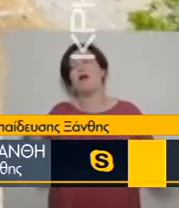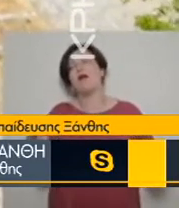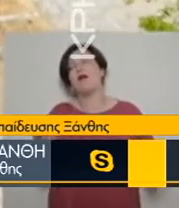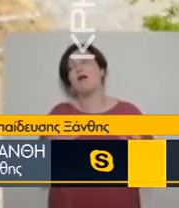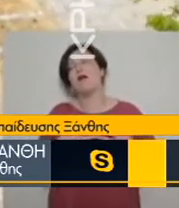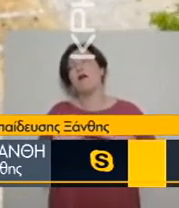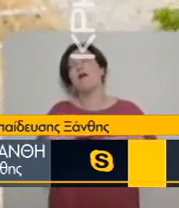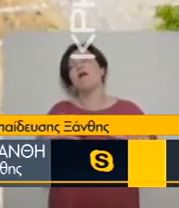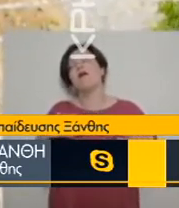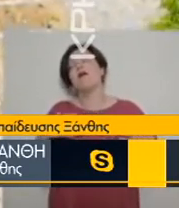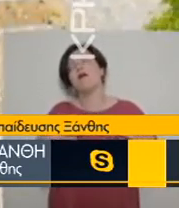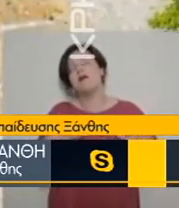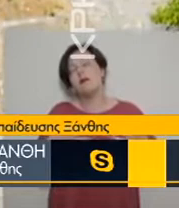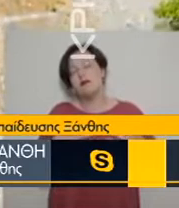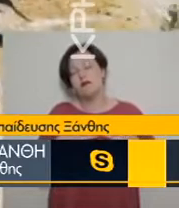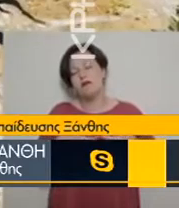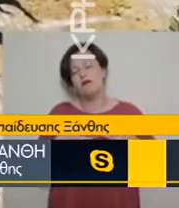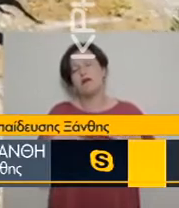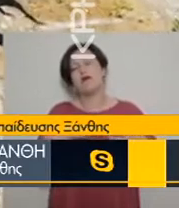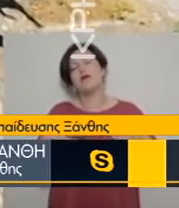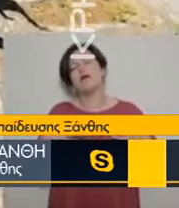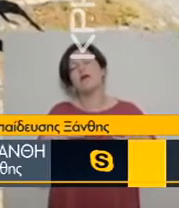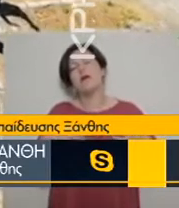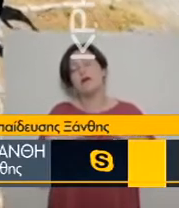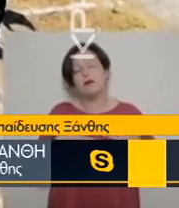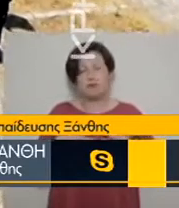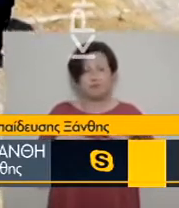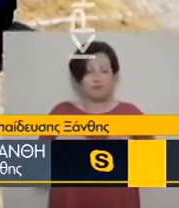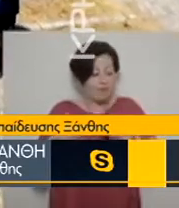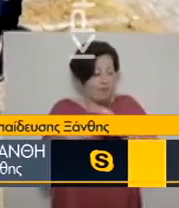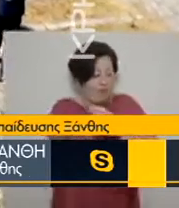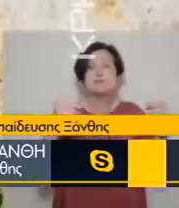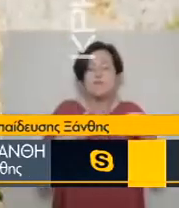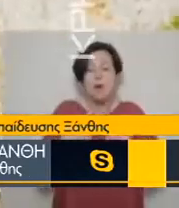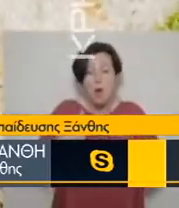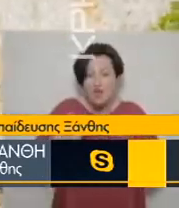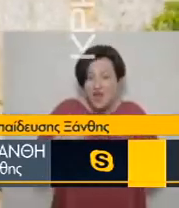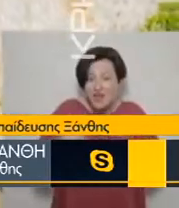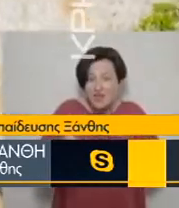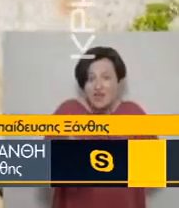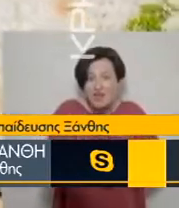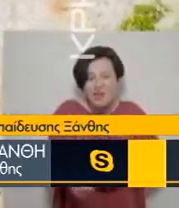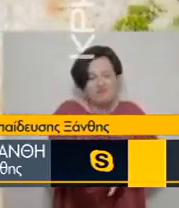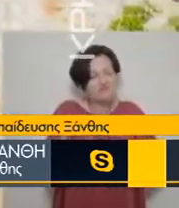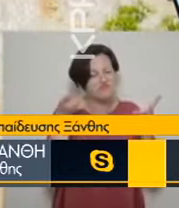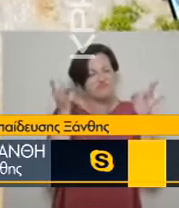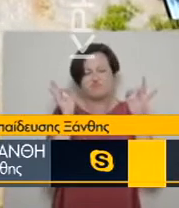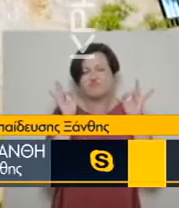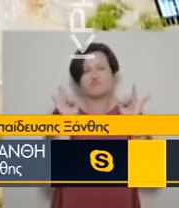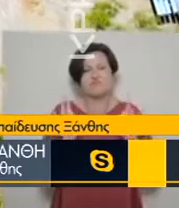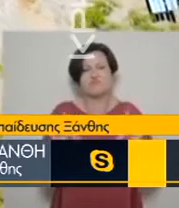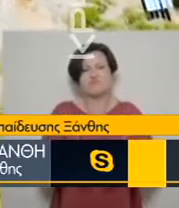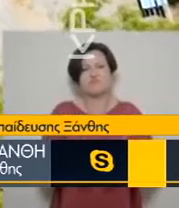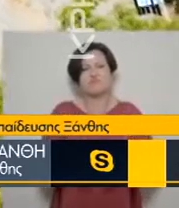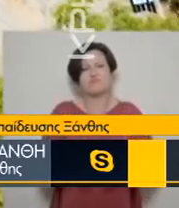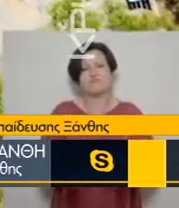Πήγαν τα παιδιά, πήραν τις μπογιές από καταστήματα της Ξάνθης, γύρισαν, δημιούργησαν τη διαδικασία όλη τη ζωγραφική